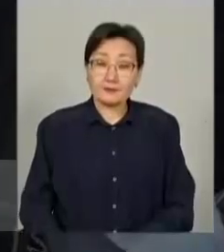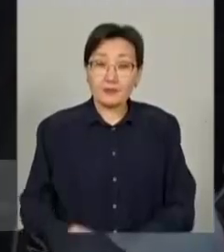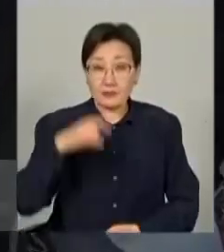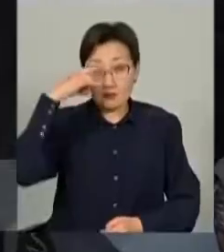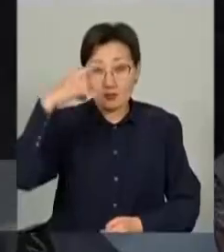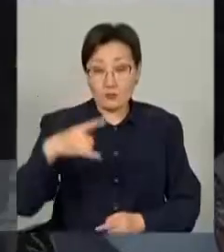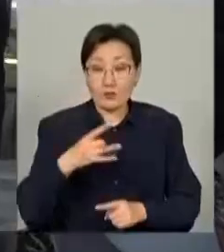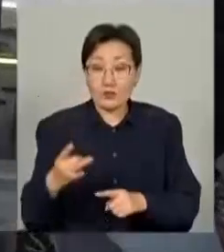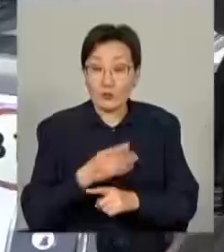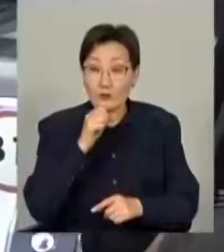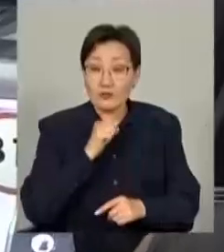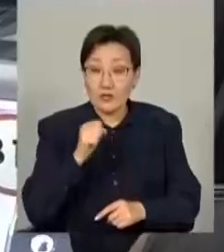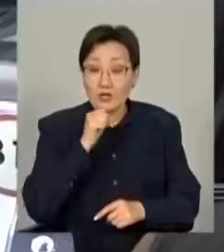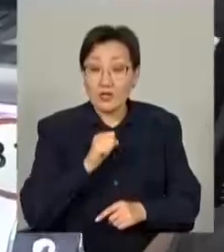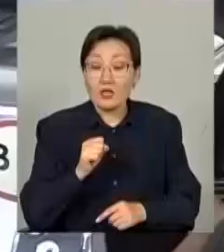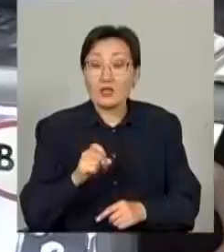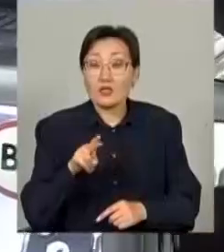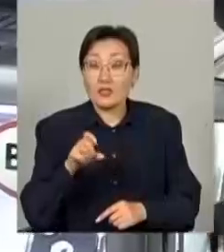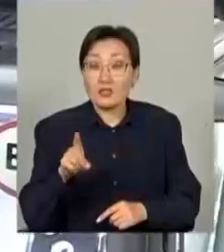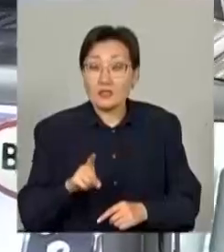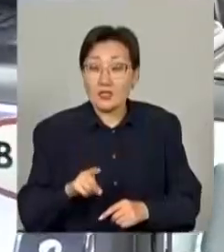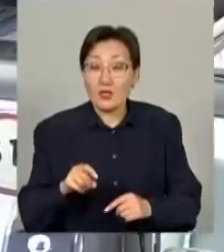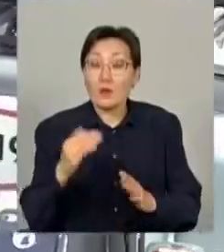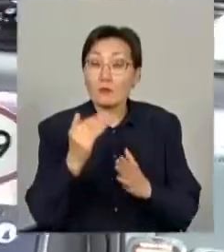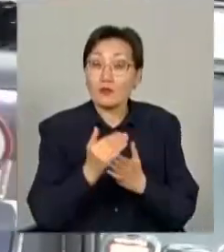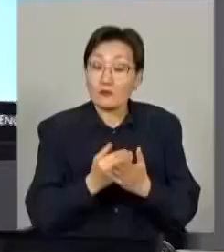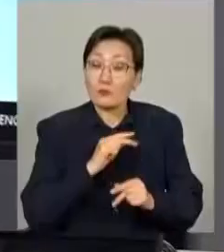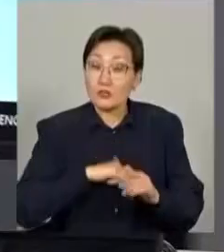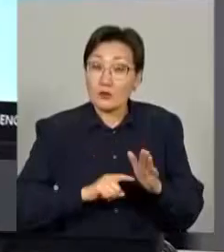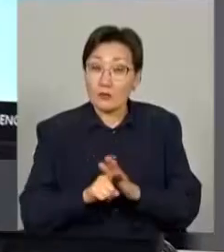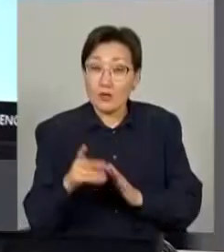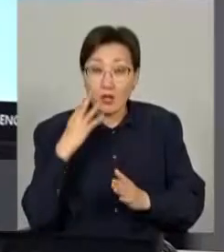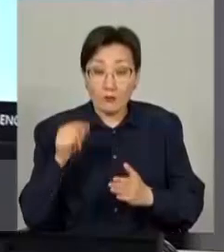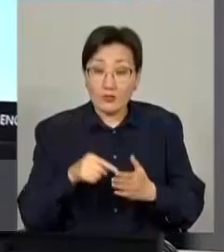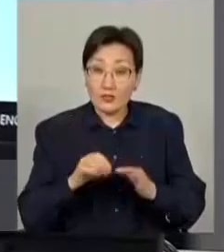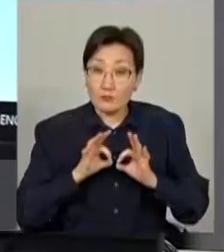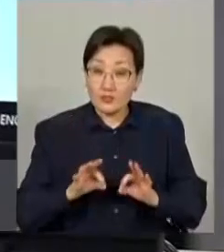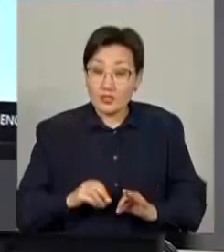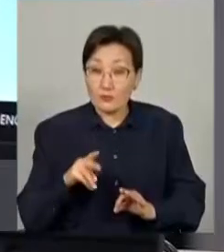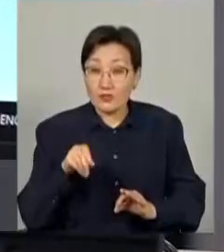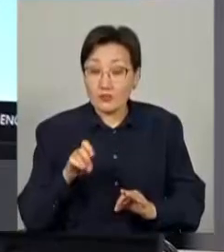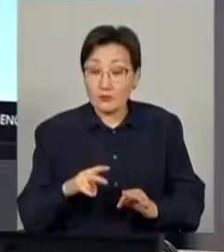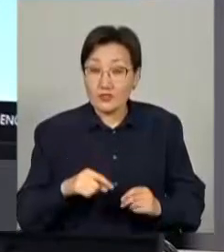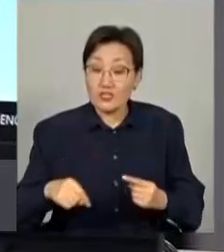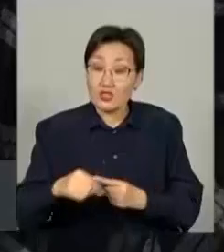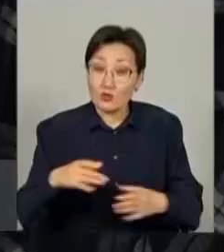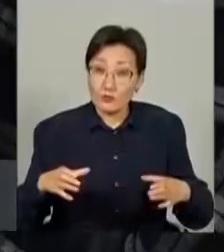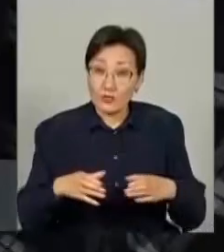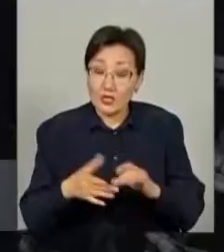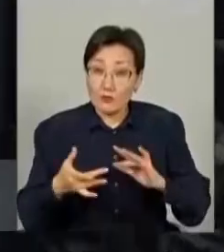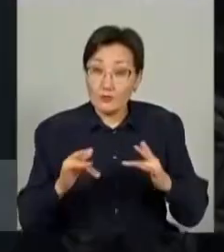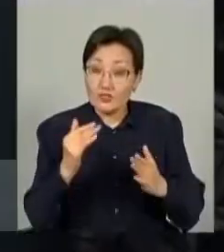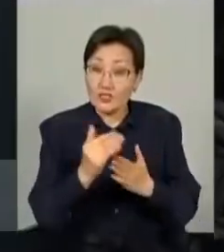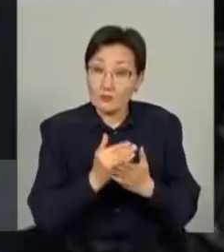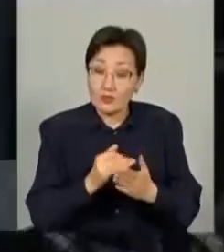Елімізде алғаш рет ұрланған KZ платформасы іске қосылды. Бүгін Алматы қаласы прокурорлары мен Атамекен кәсіпкерлер палатасы сайтты